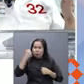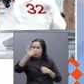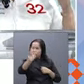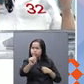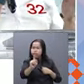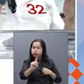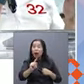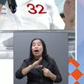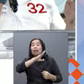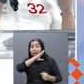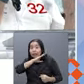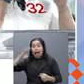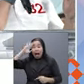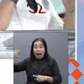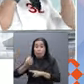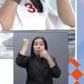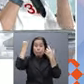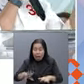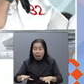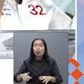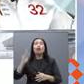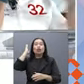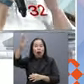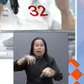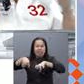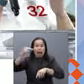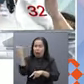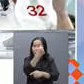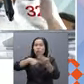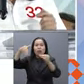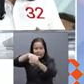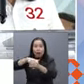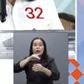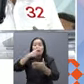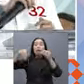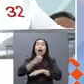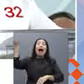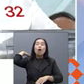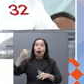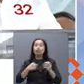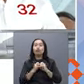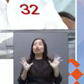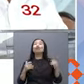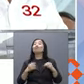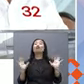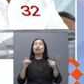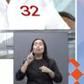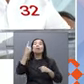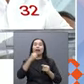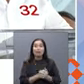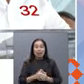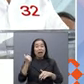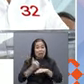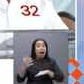ชาธิปไตยเราเลยไม่แข็งแรงมันจะต้องเป็นไปทั้งสองส่วนสองมือต้องปรบมือพร้อมกันค่ะ ผมมองว่านักการเมื